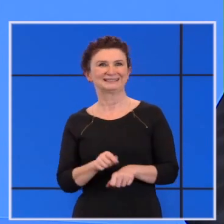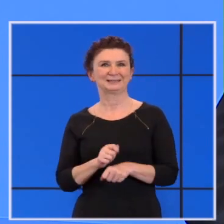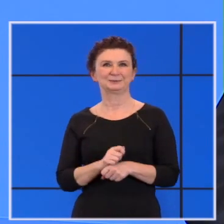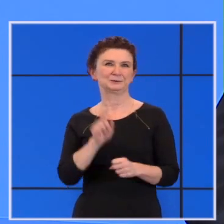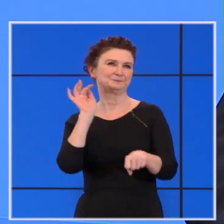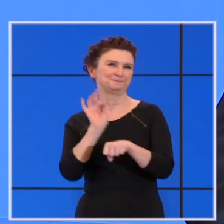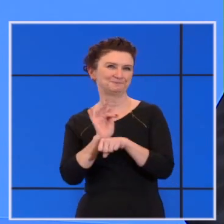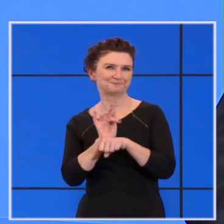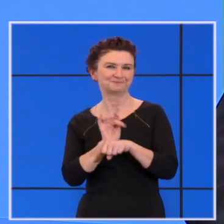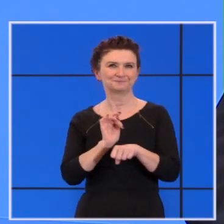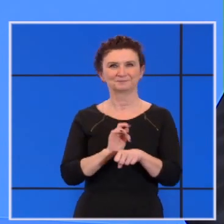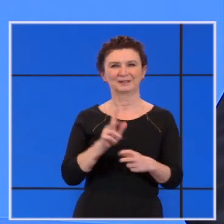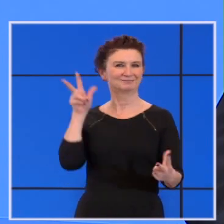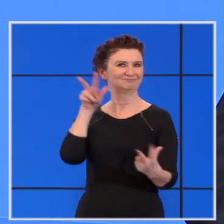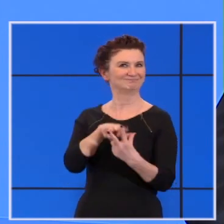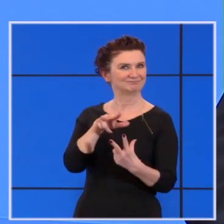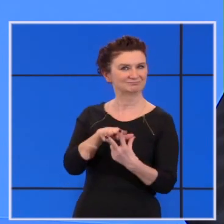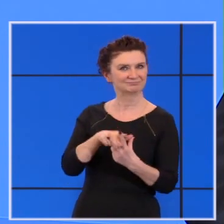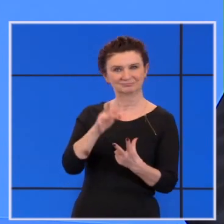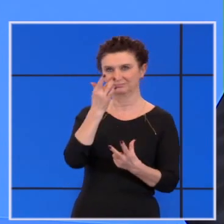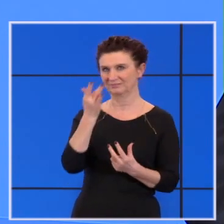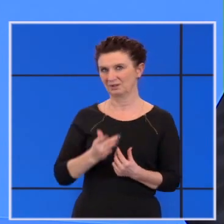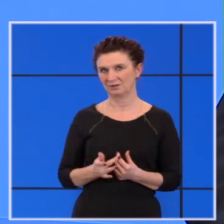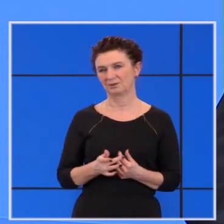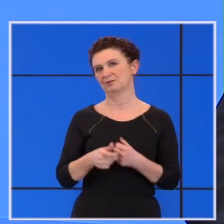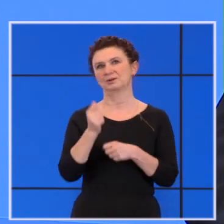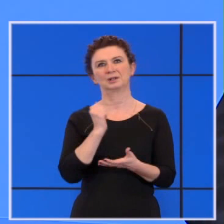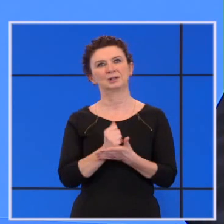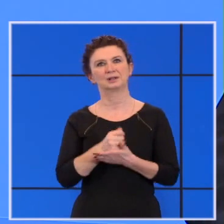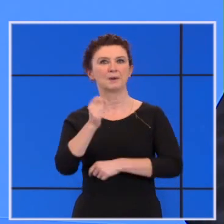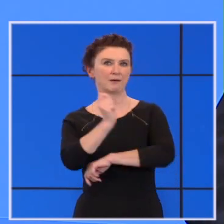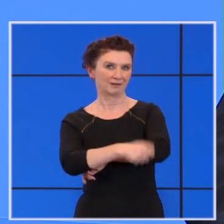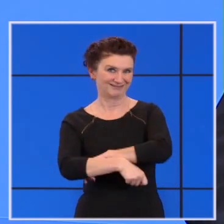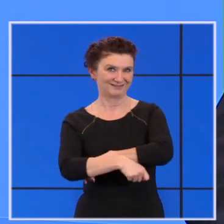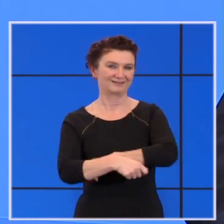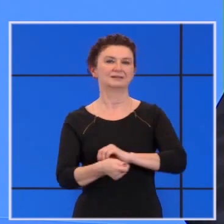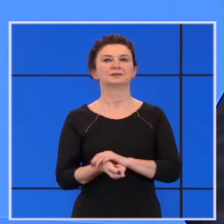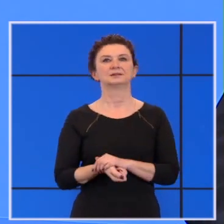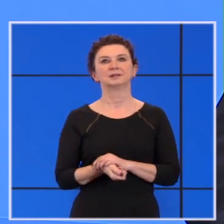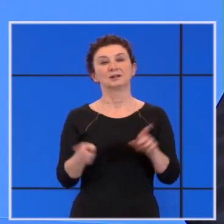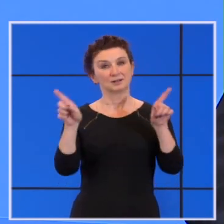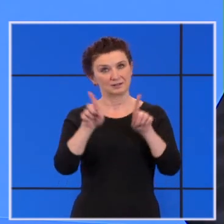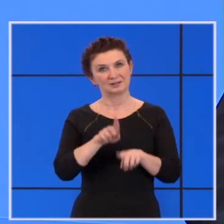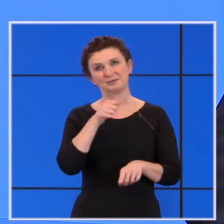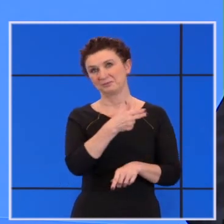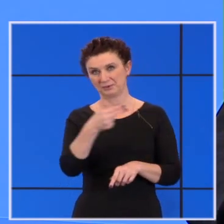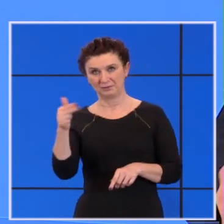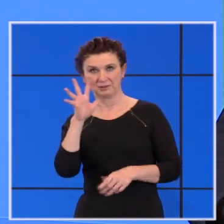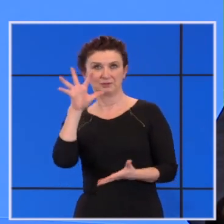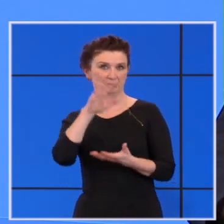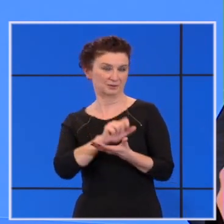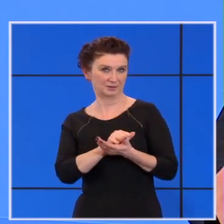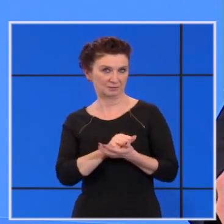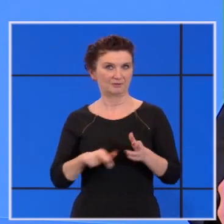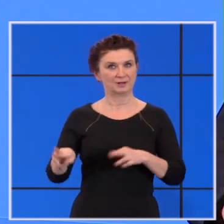jak również sprawy sankcji. To były tematy, którymi pewnie też będziemy się, to są tematy, którymi też będziemy się zajmować na Radzie